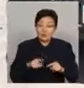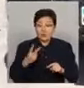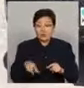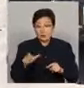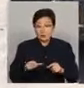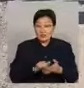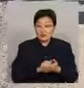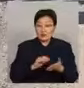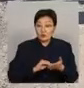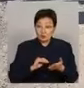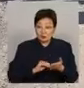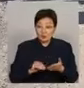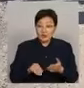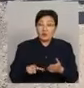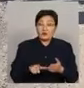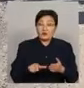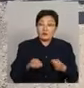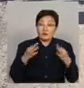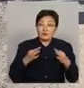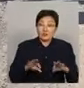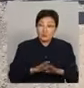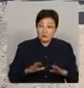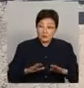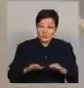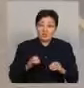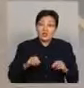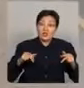адамға хаттама толтырылып, жолды рұқсатсыз кескен 10 шақты